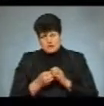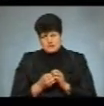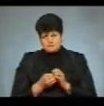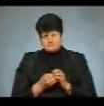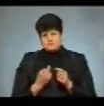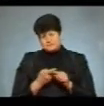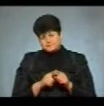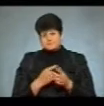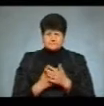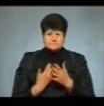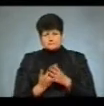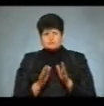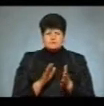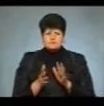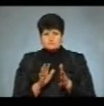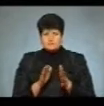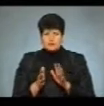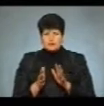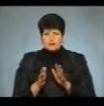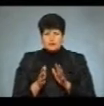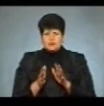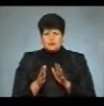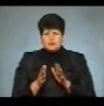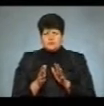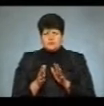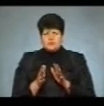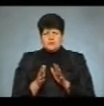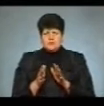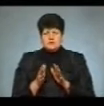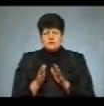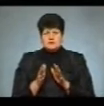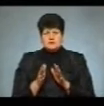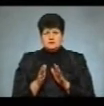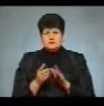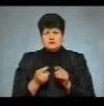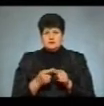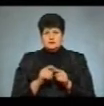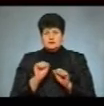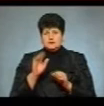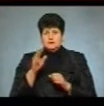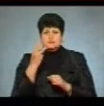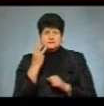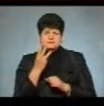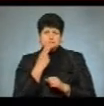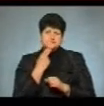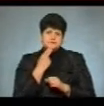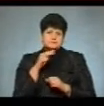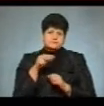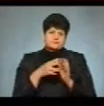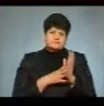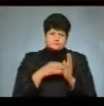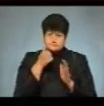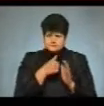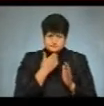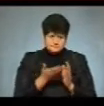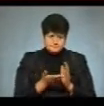це орієнтовно десь, за деякими оцінками, це максимум може бути 3 червня 2019